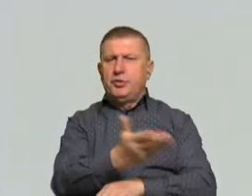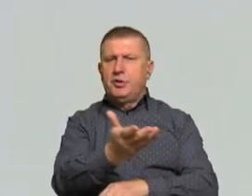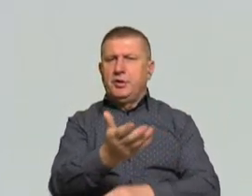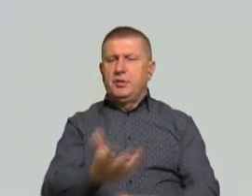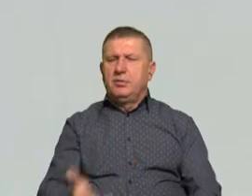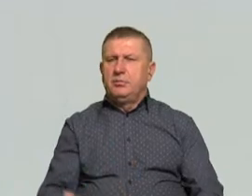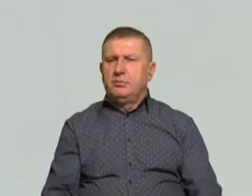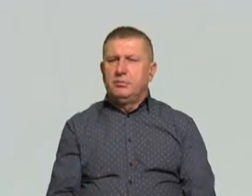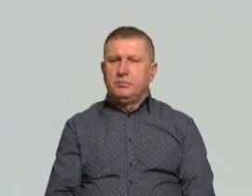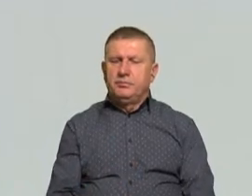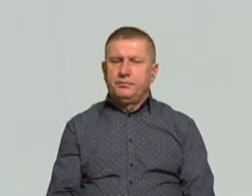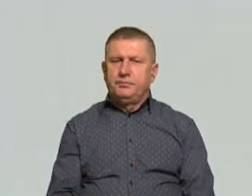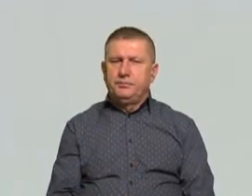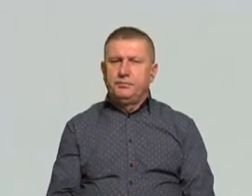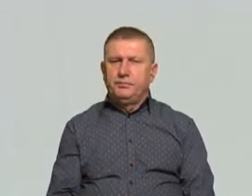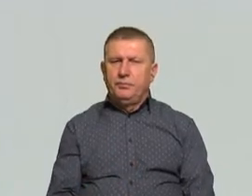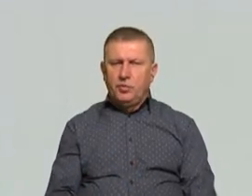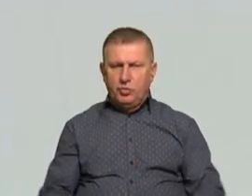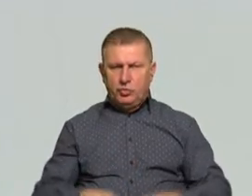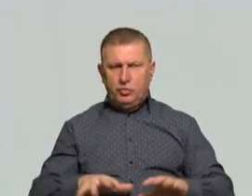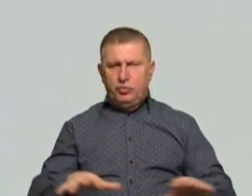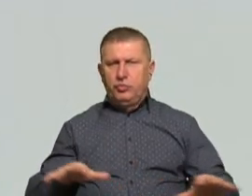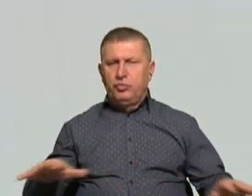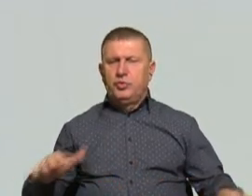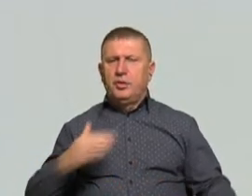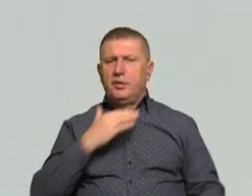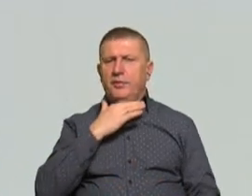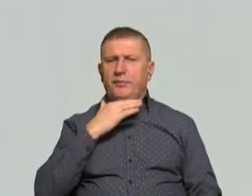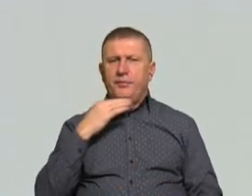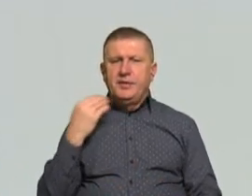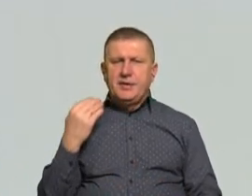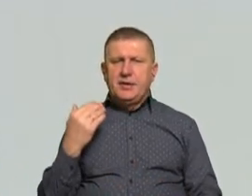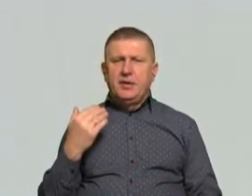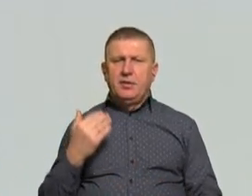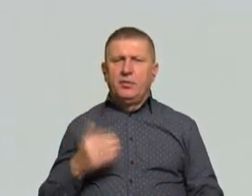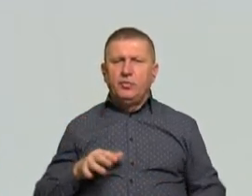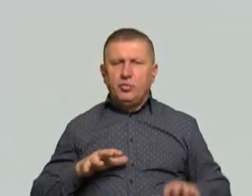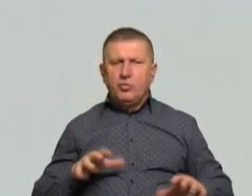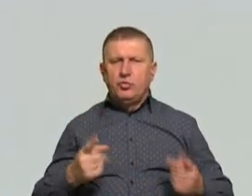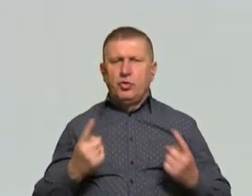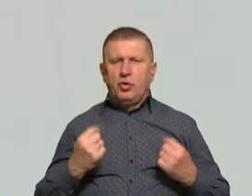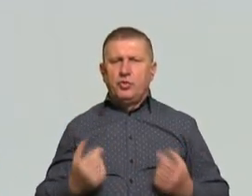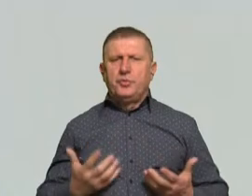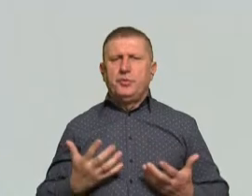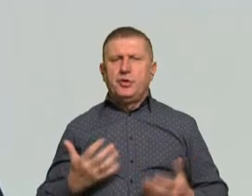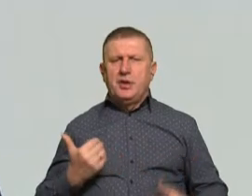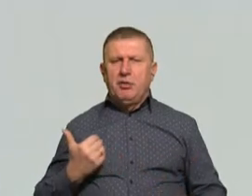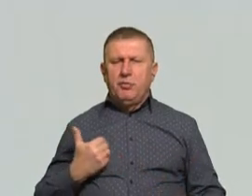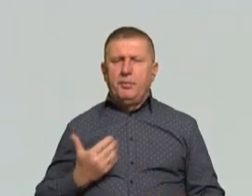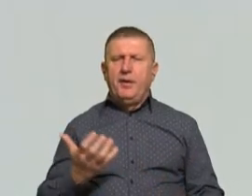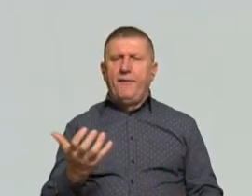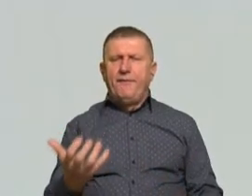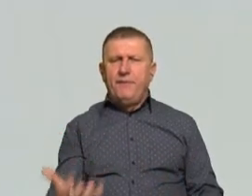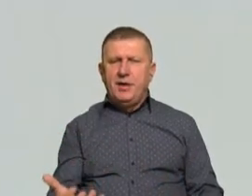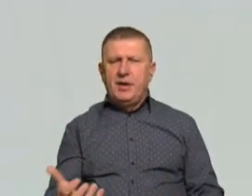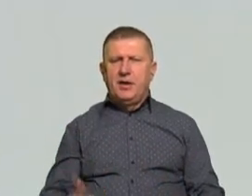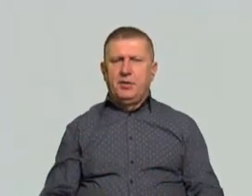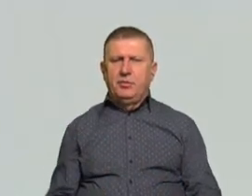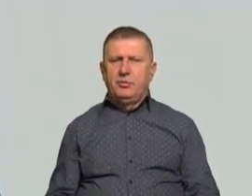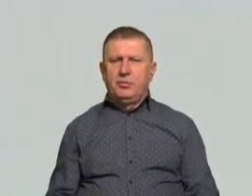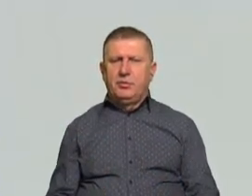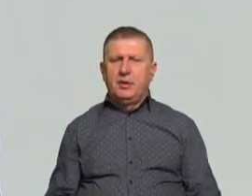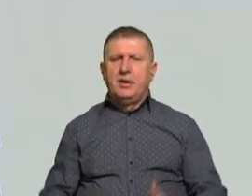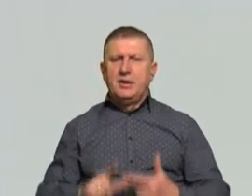tak? To zobaczcie państwo, jaki to jest potencjał. No, wystarczyło, jest naprawdę sporo osób, które by wynajęły takie mieszkanie i powiedzmy za